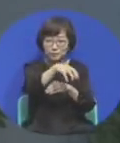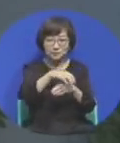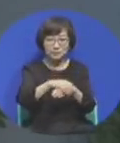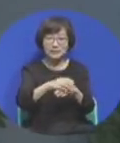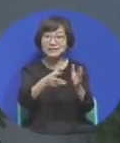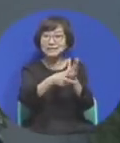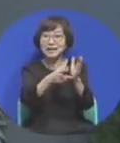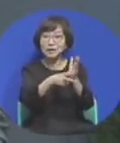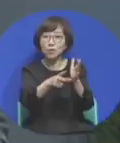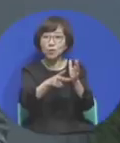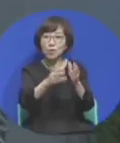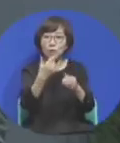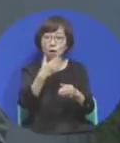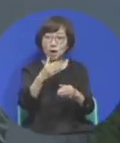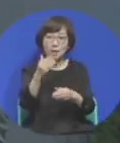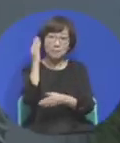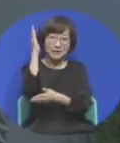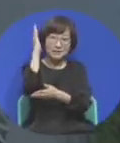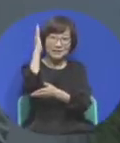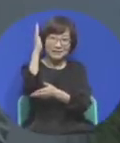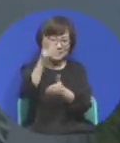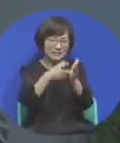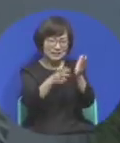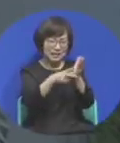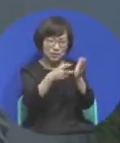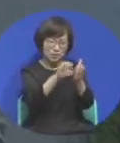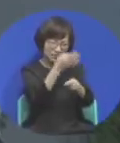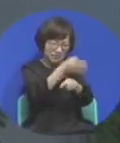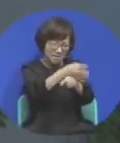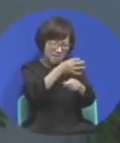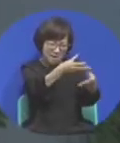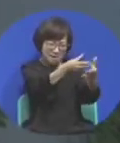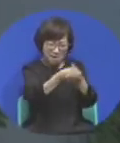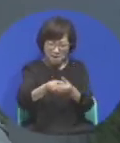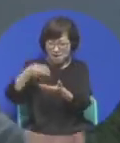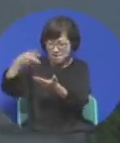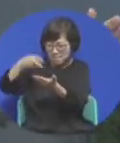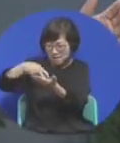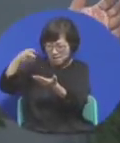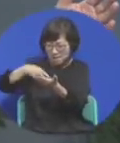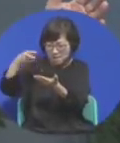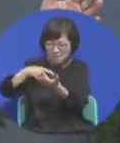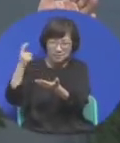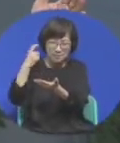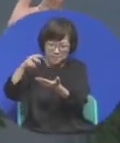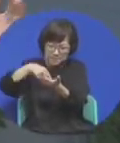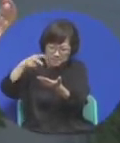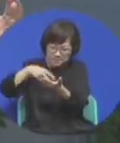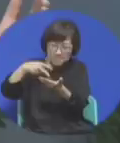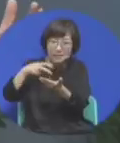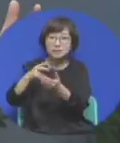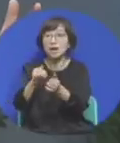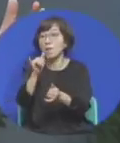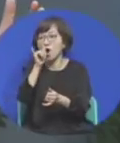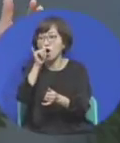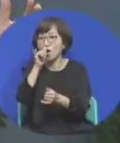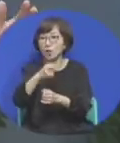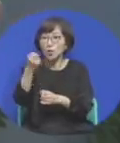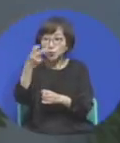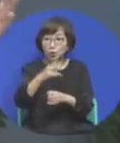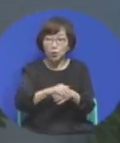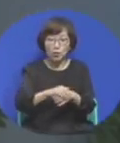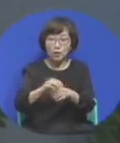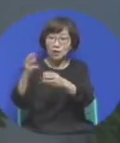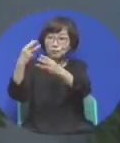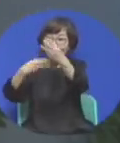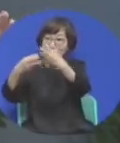all these messages from the resource department and they constantly listen to it. 렘넌트 이 자료를 가지고 가고요. 해외에서